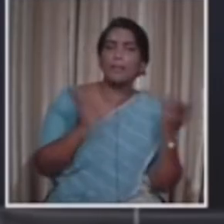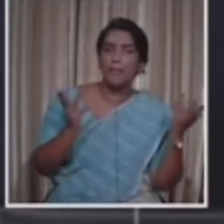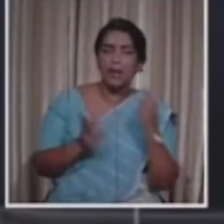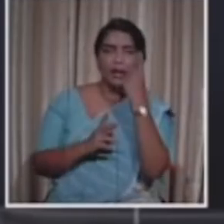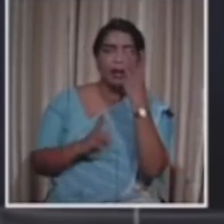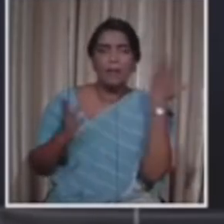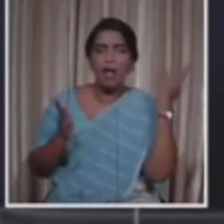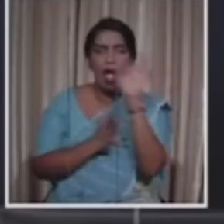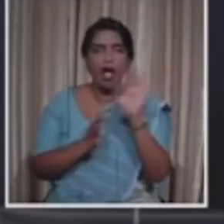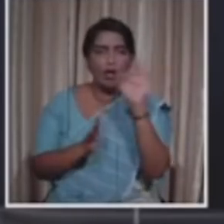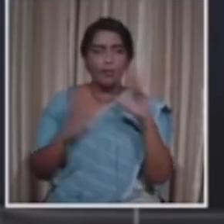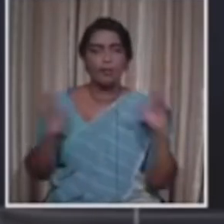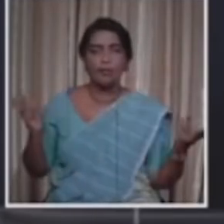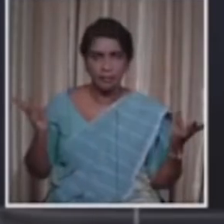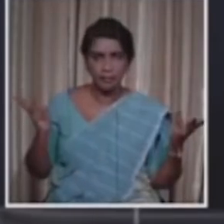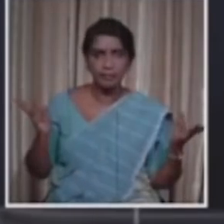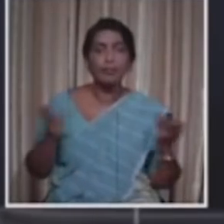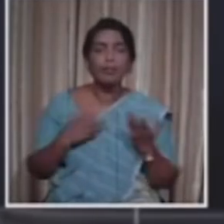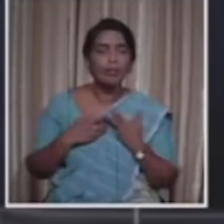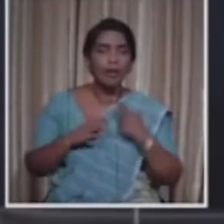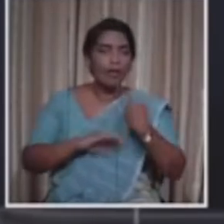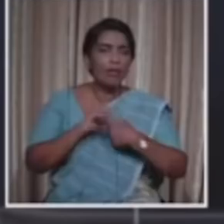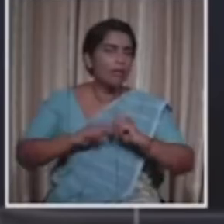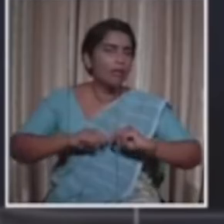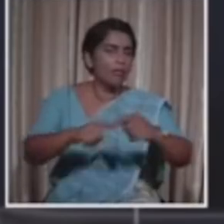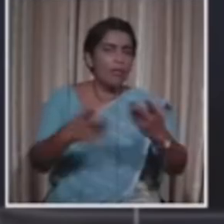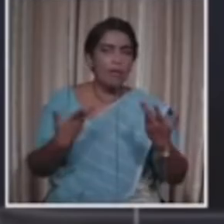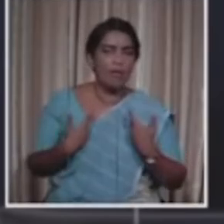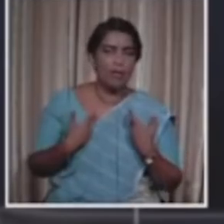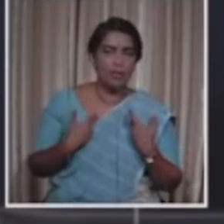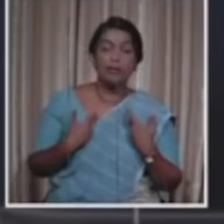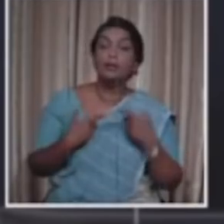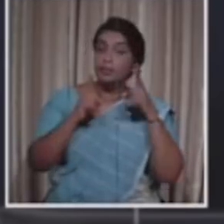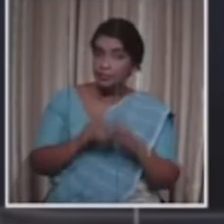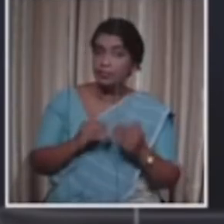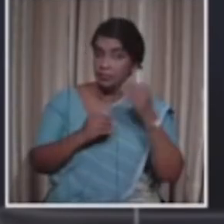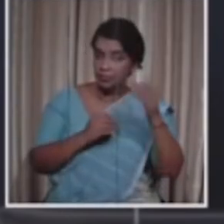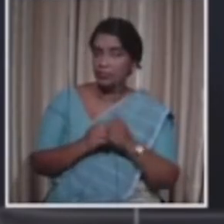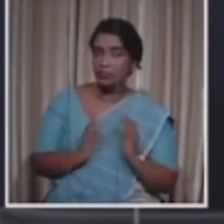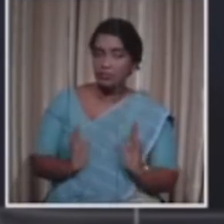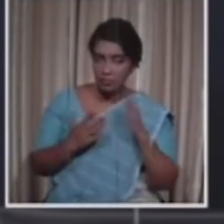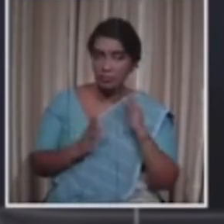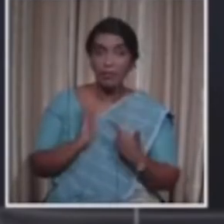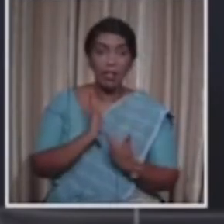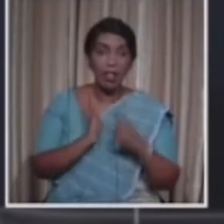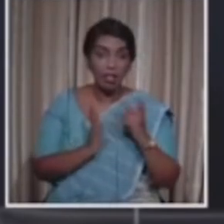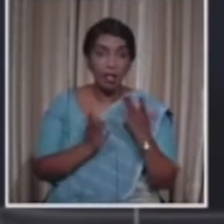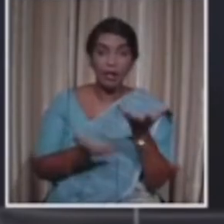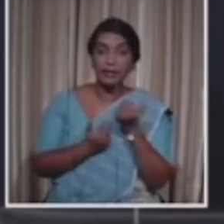බෑ, අකුරු බෑ. අපි කොහටද මේ රට ගෙනිහිල්ලා තින්නේ? එහෙනම් මෙතනින් ගොඩ එන්න ඕනේ. තාක්ෂණය ඉල්ලන